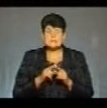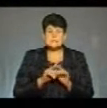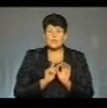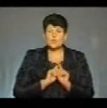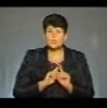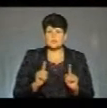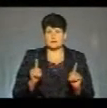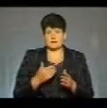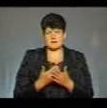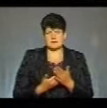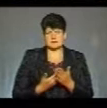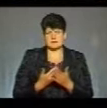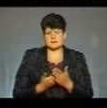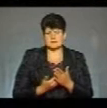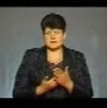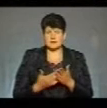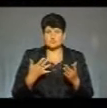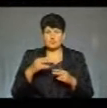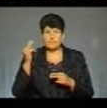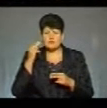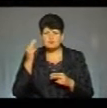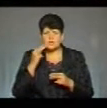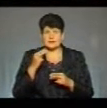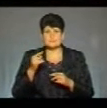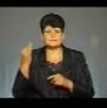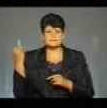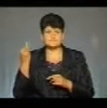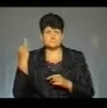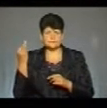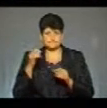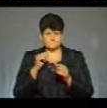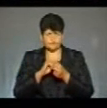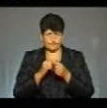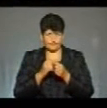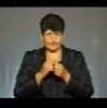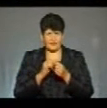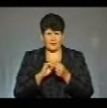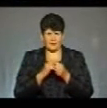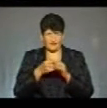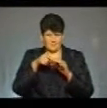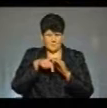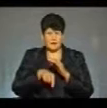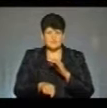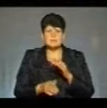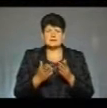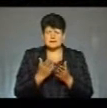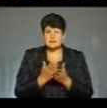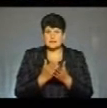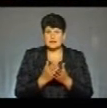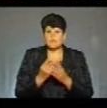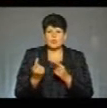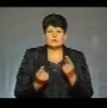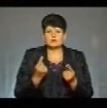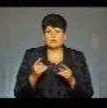зразки, які, якщо вивчати палеонтологію, можливо, деякі з них є в одиничному